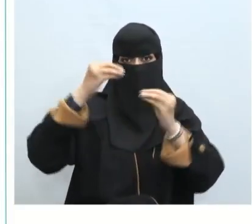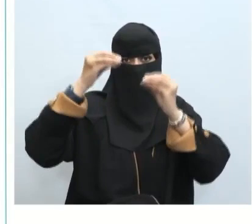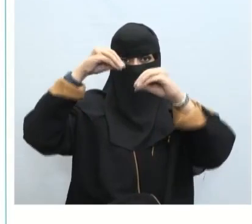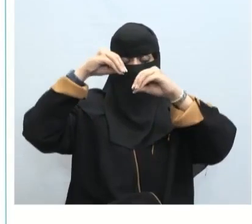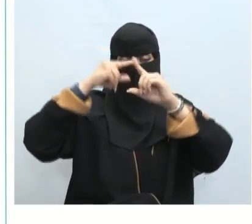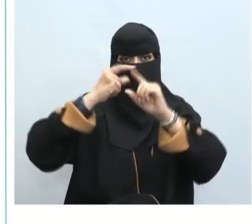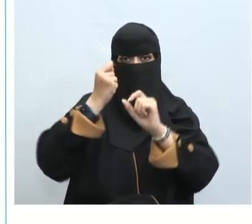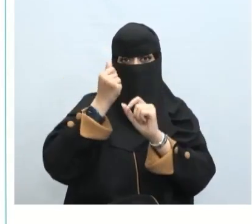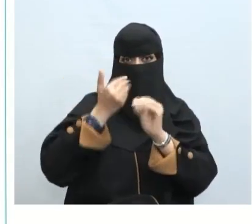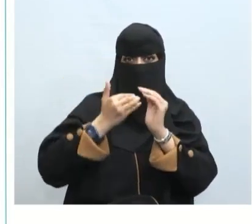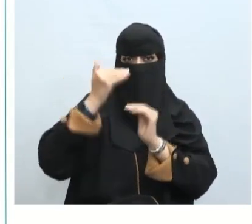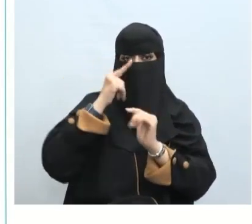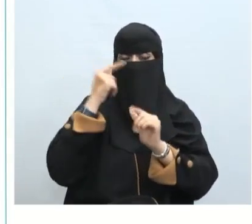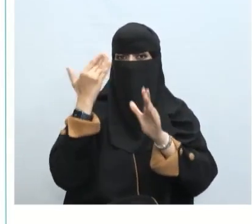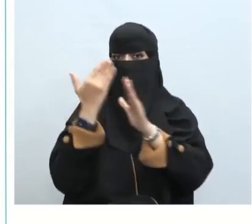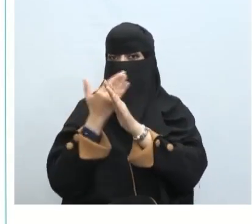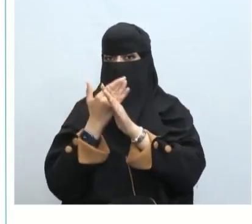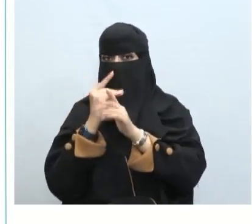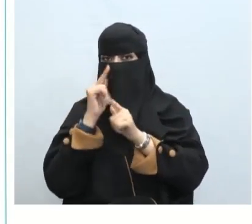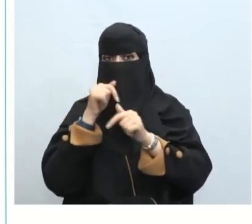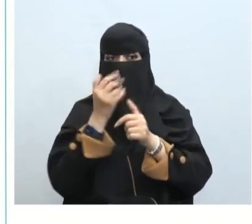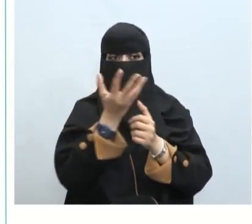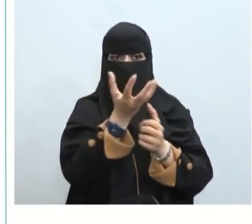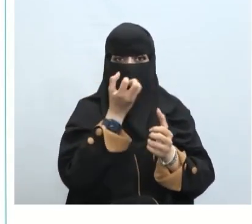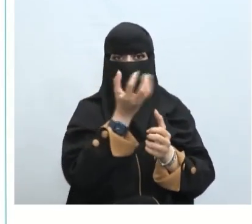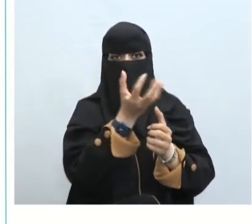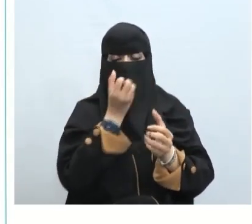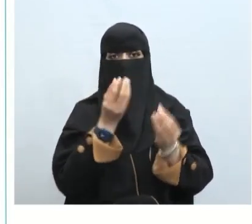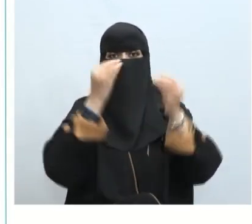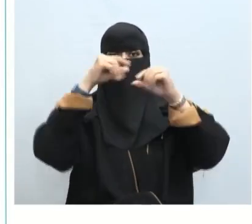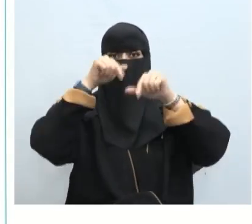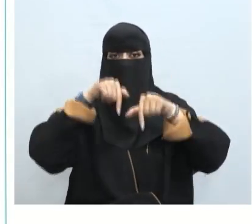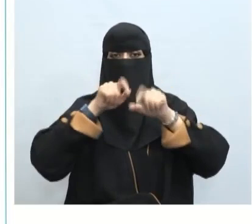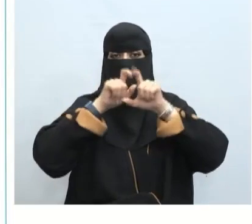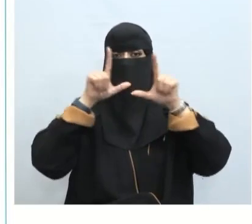بسبب الطلب الذي يزيد عن قدره العرض